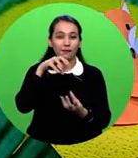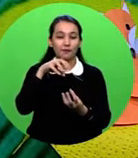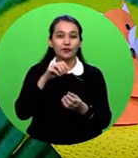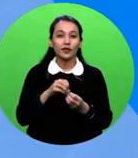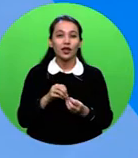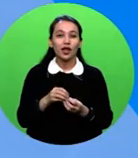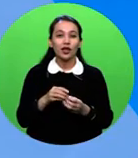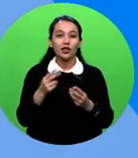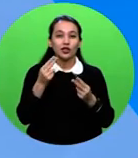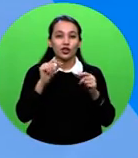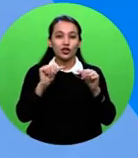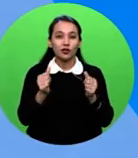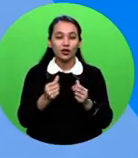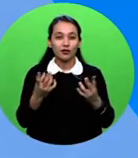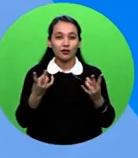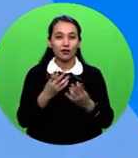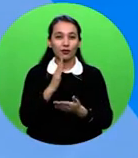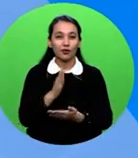kerak bo'ladi.